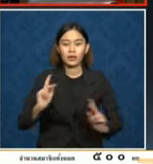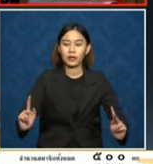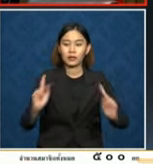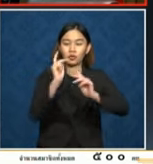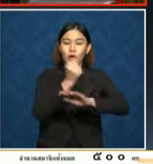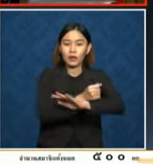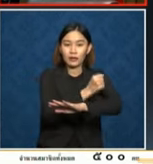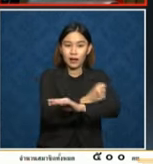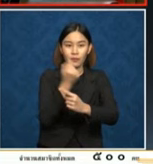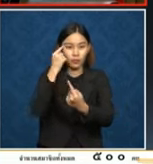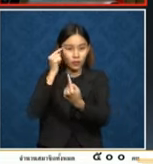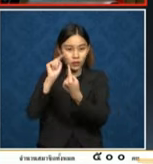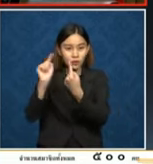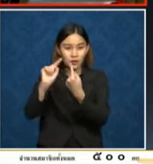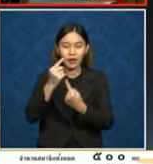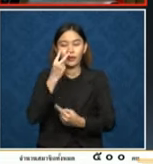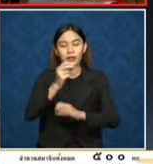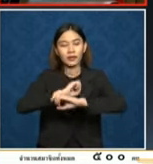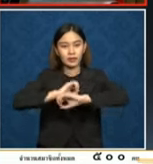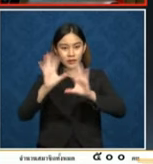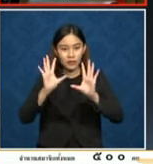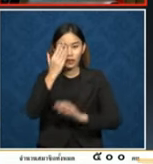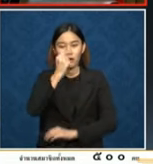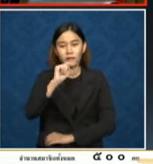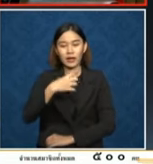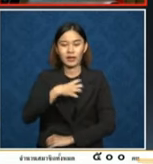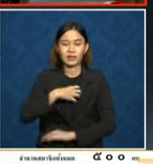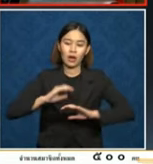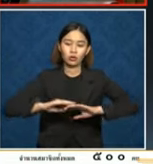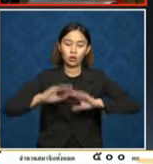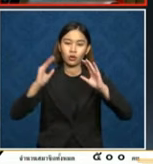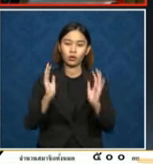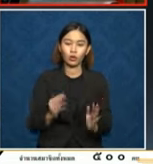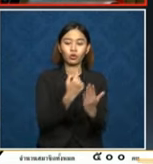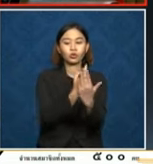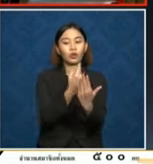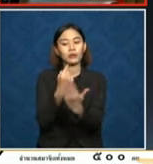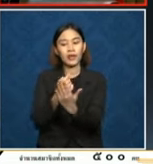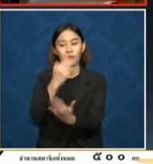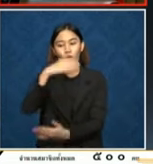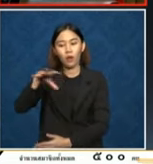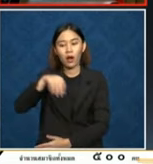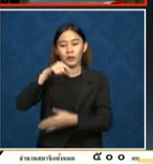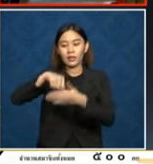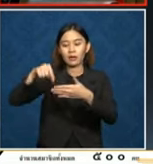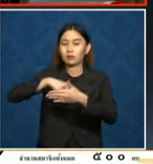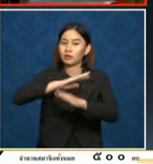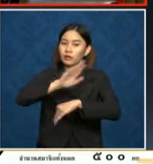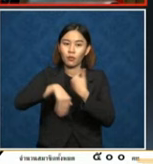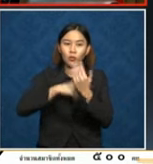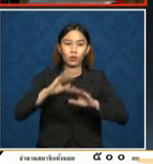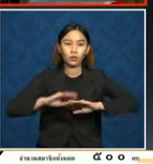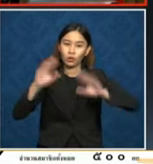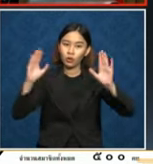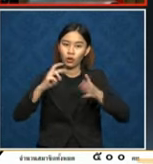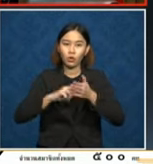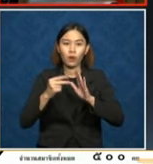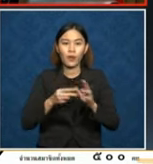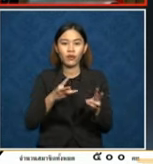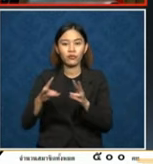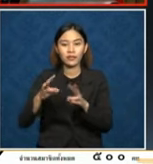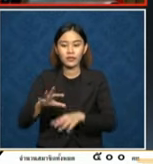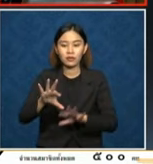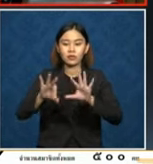านโดยมีวัตถุประสงค์ก็เห็นได้ชัดนะครับว่าต้องการยกเลิกตัวแทนที่มาจากการเลือกตั้งทั้งหมดโดยให้กลับไปเป็นในรูปแบบ